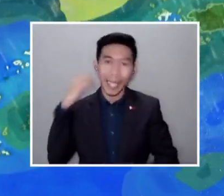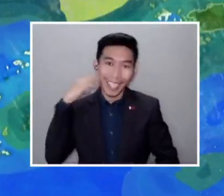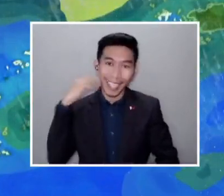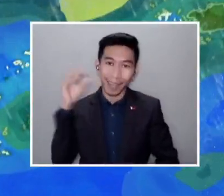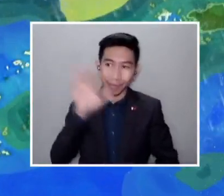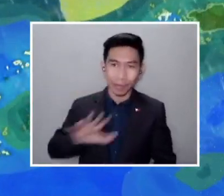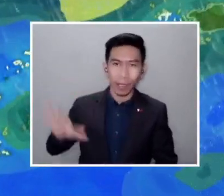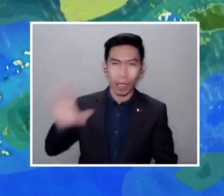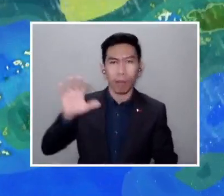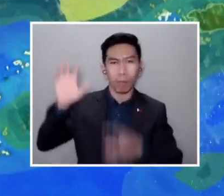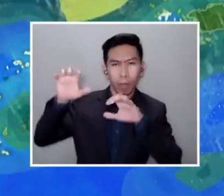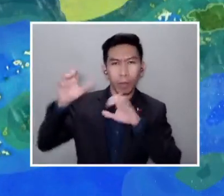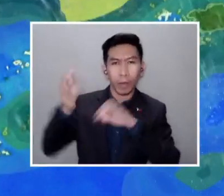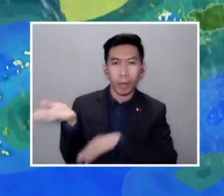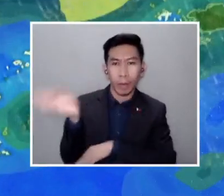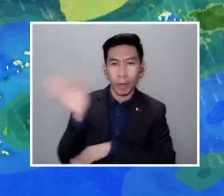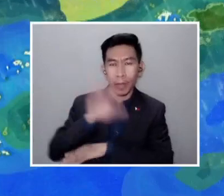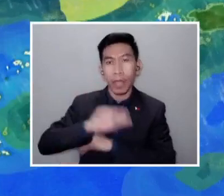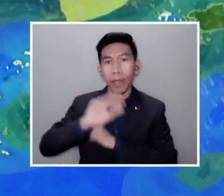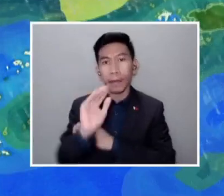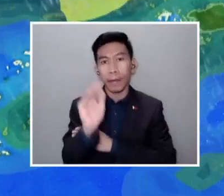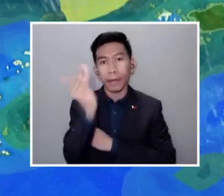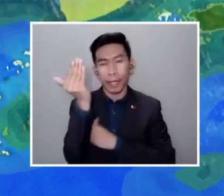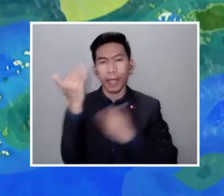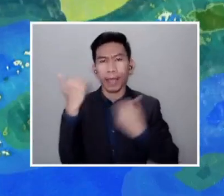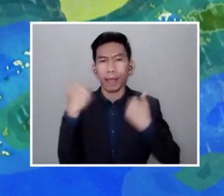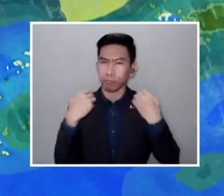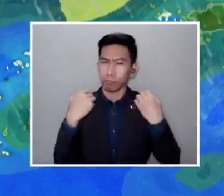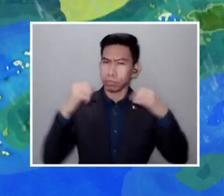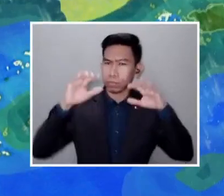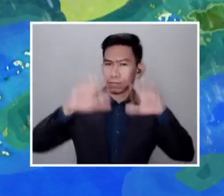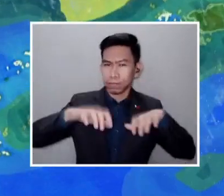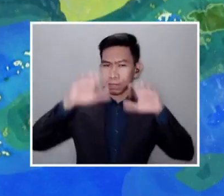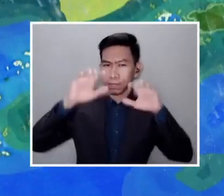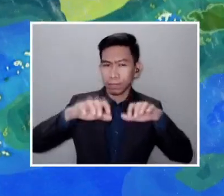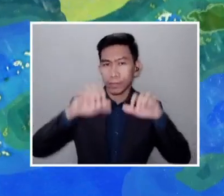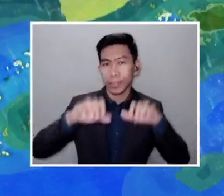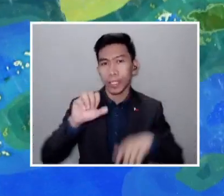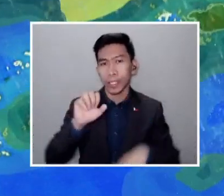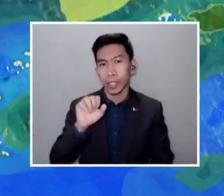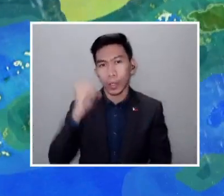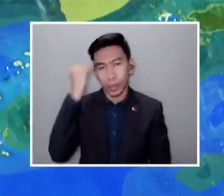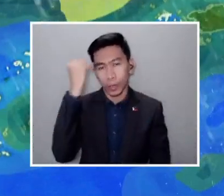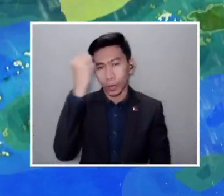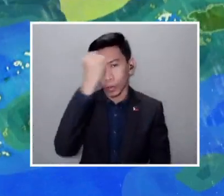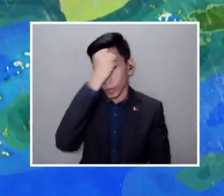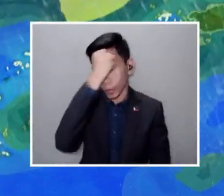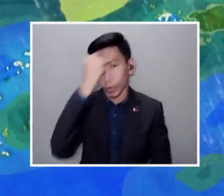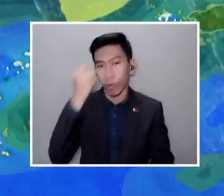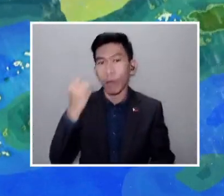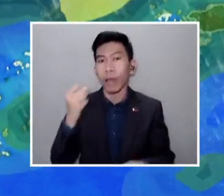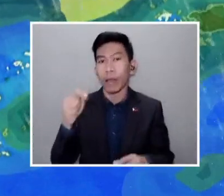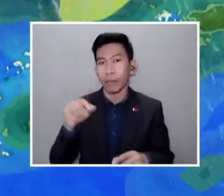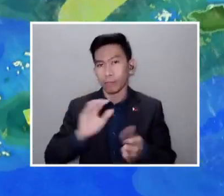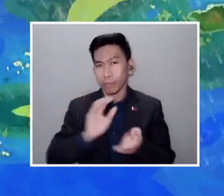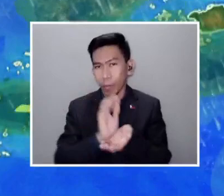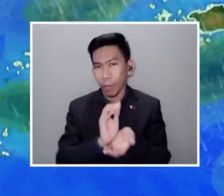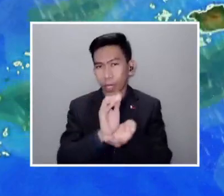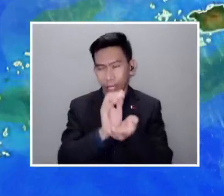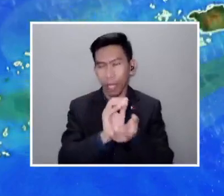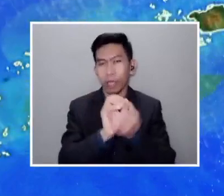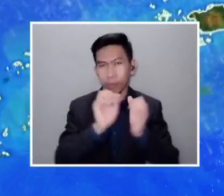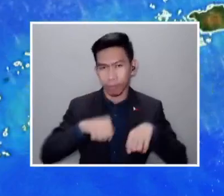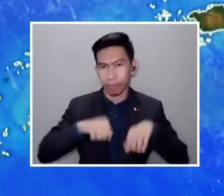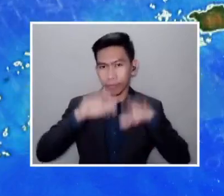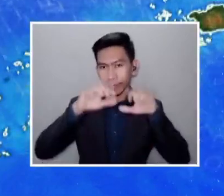araw. Sa umaga, may malalakas na ulan sa bahagi ng Sulu Archipelago at ilang bahagi po ng Zamboanga Peninsula. Malalakas na ulan